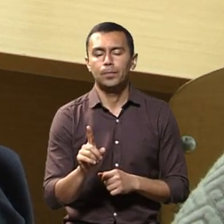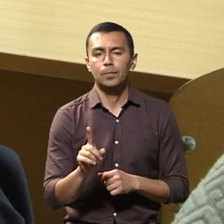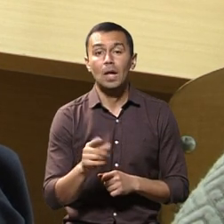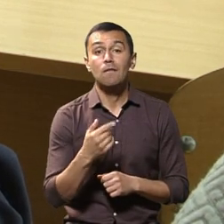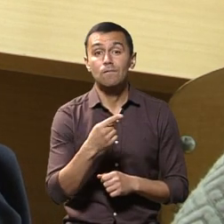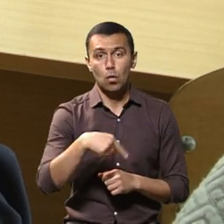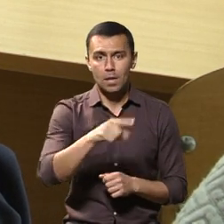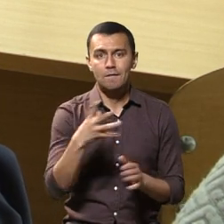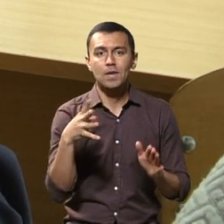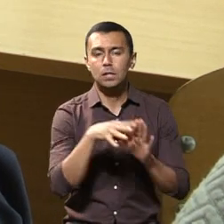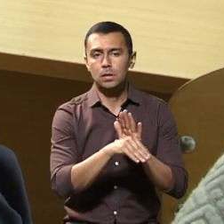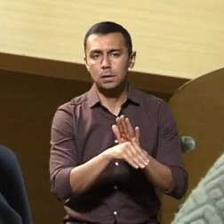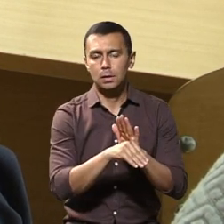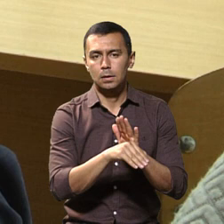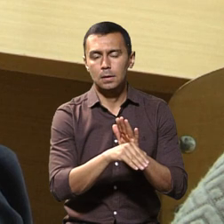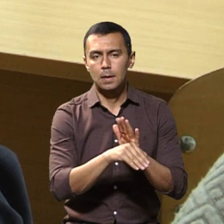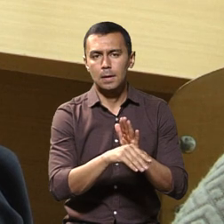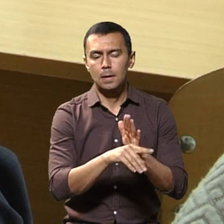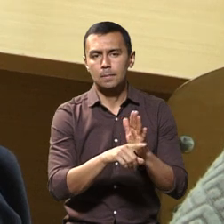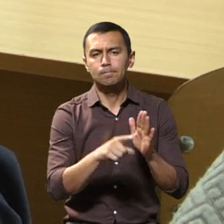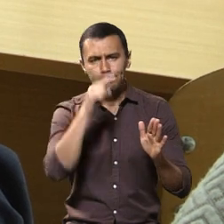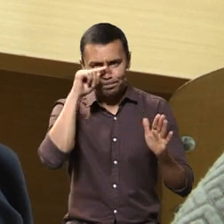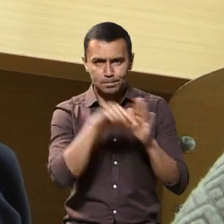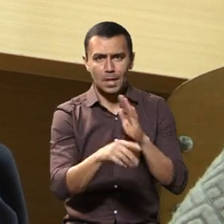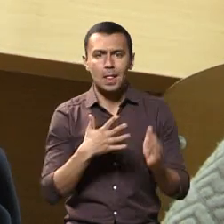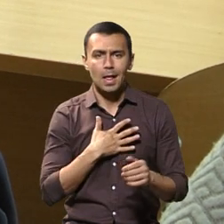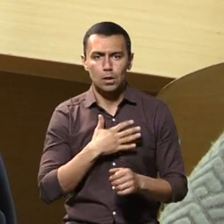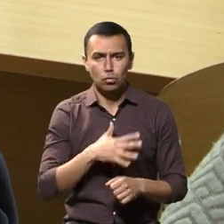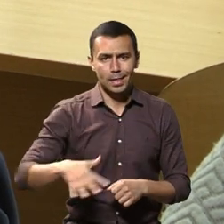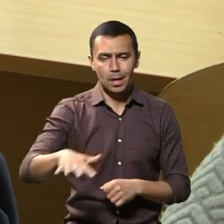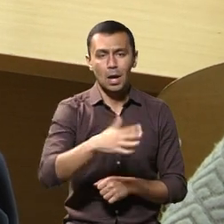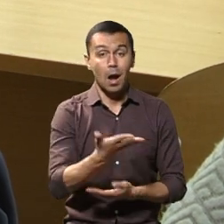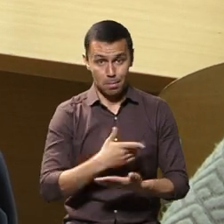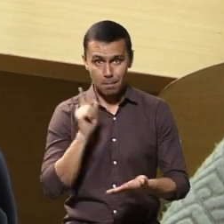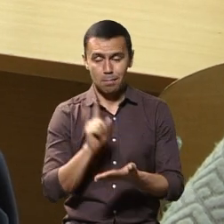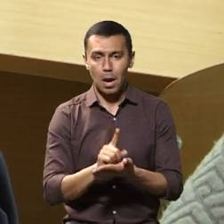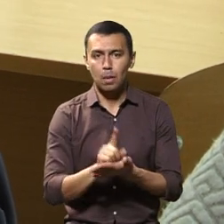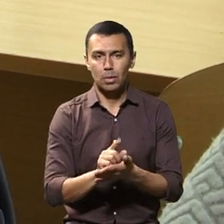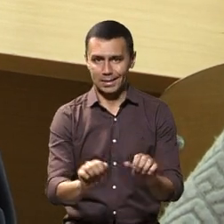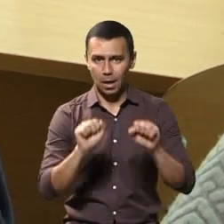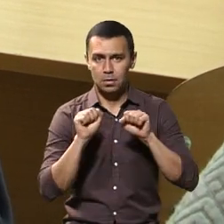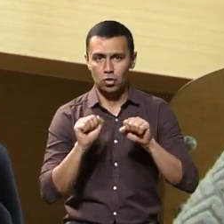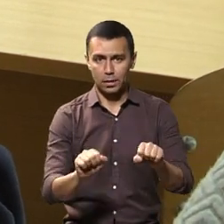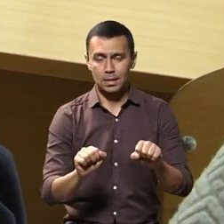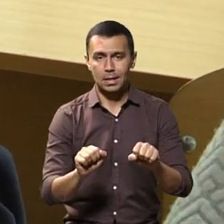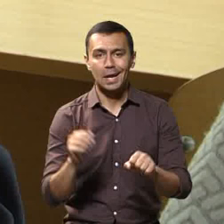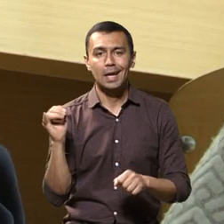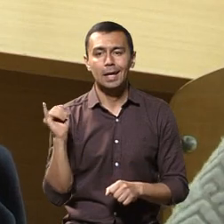вони війшли на нашу землю, а ми маємо захищатися,